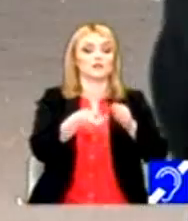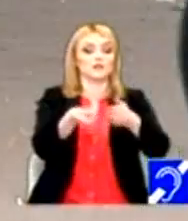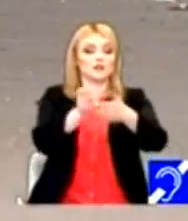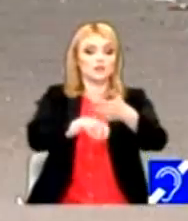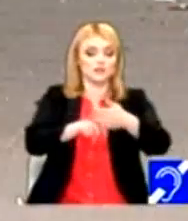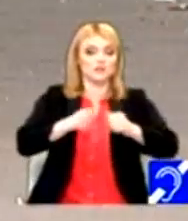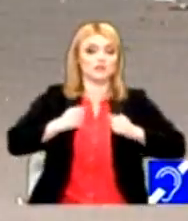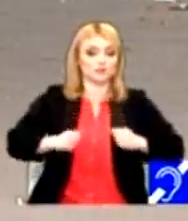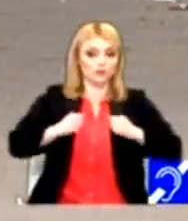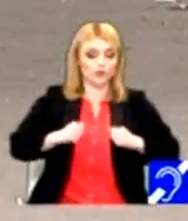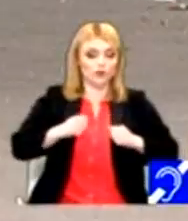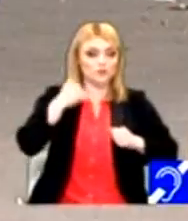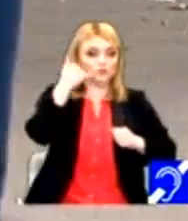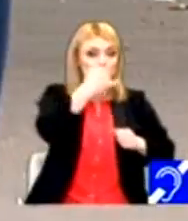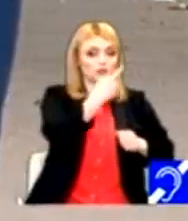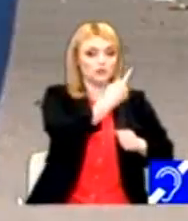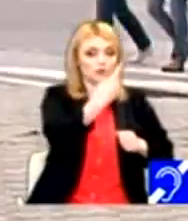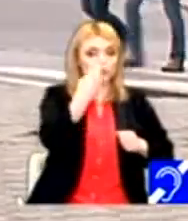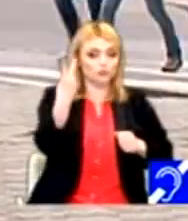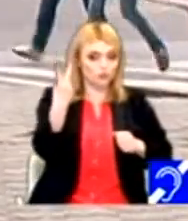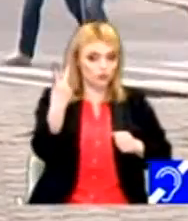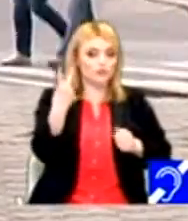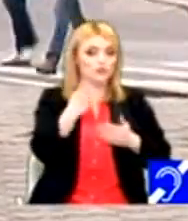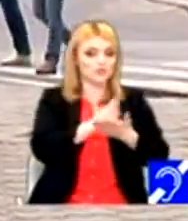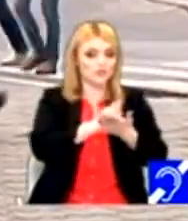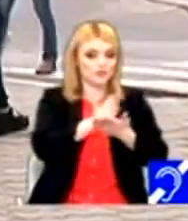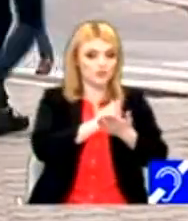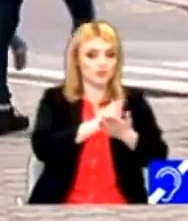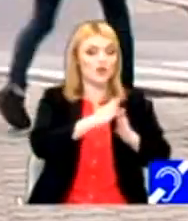momentul respectiv, să achite, altfel vor fi penalizați.